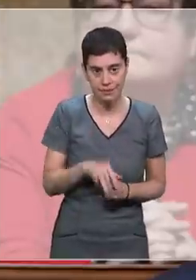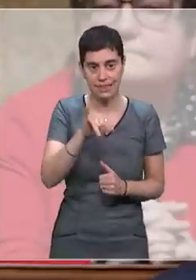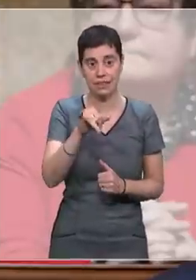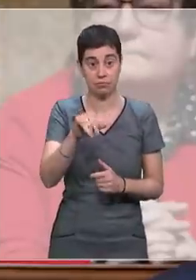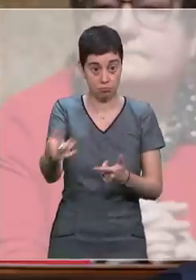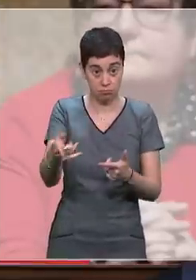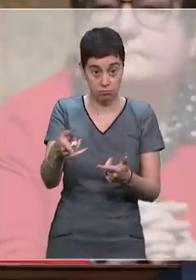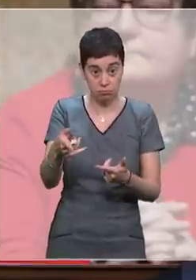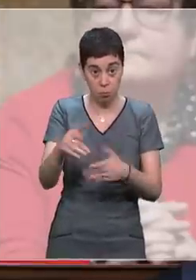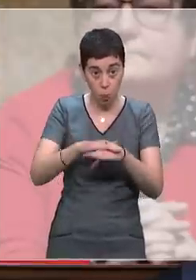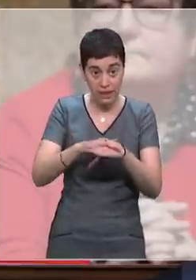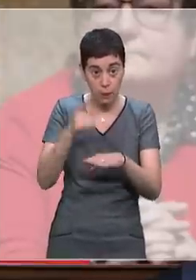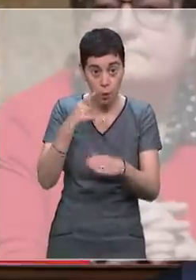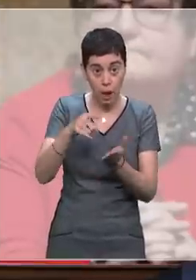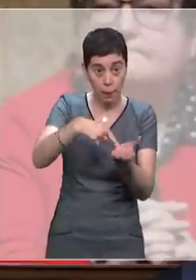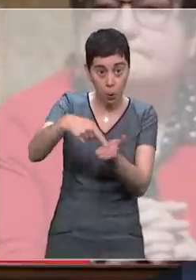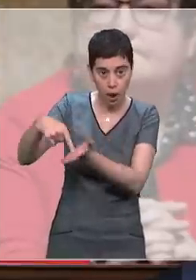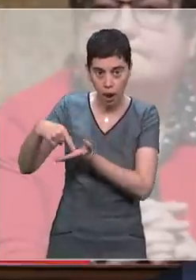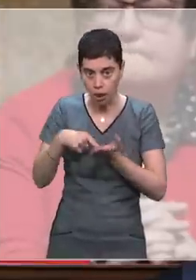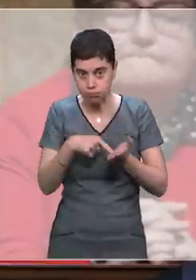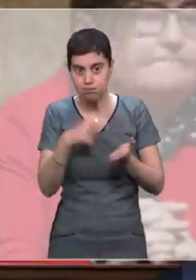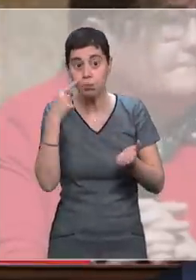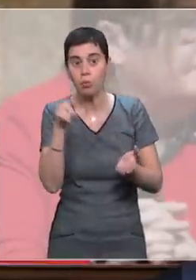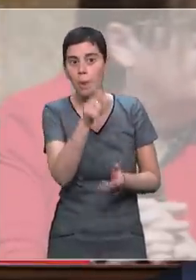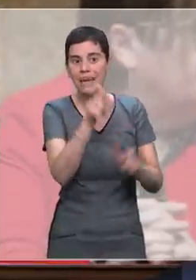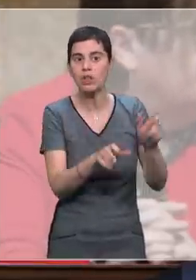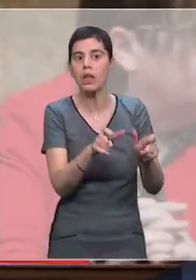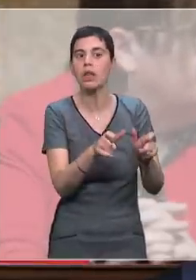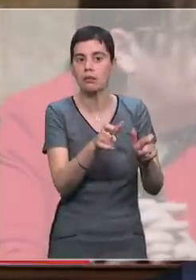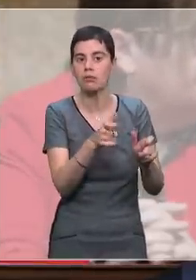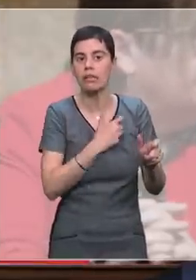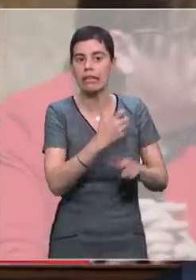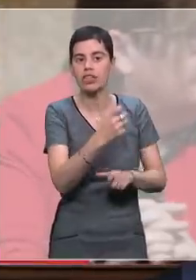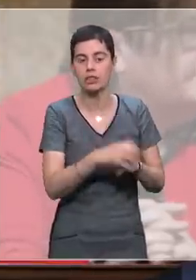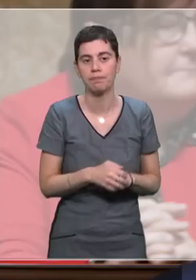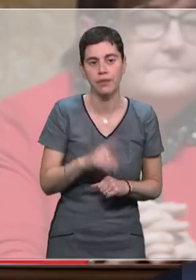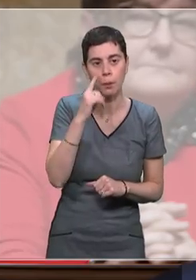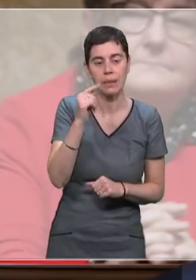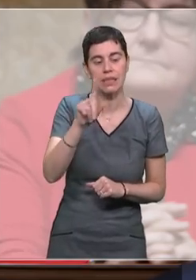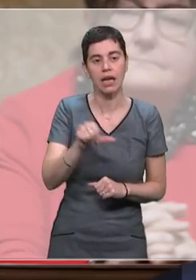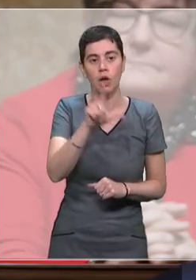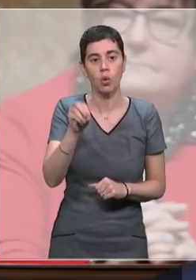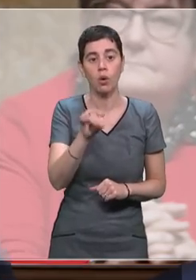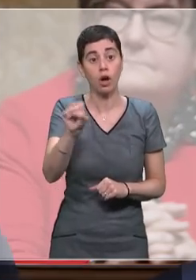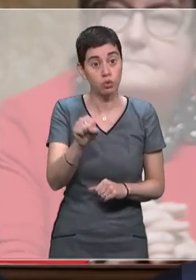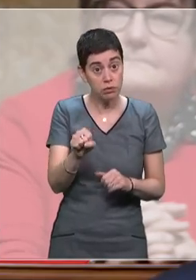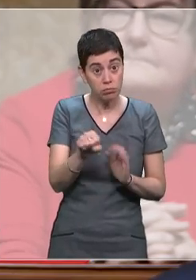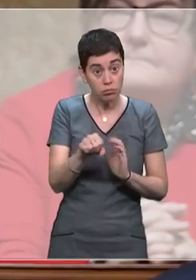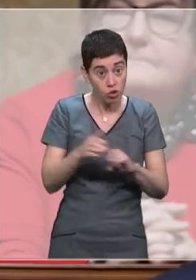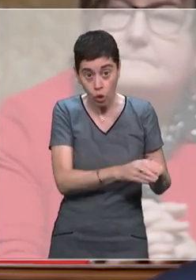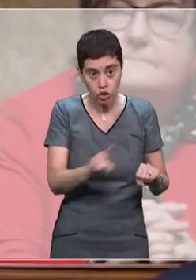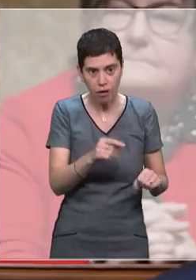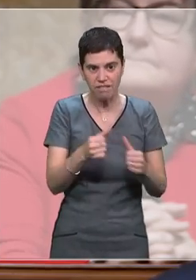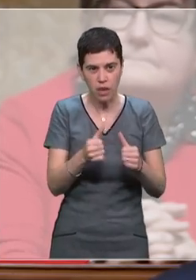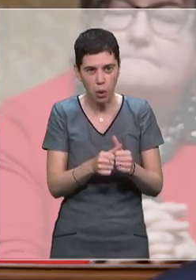profité aux plus riches. Et Louis Gallois, qui n'est pas un gauchiste, résume bien ce sentiment d'injustice. On tape sur les